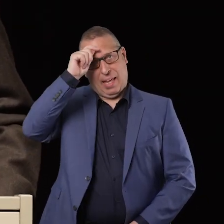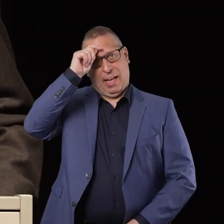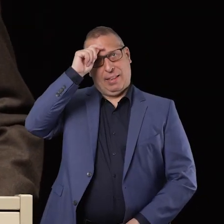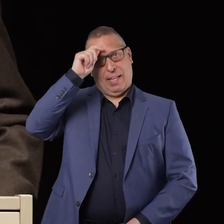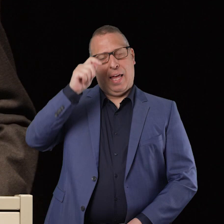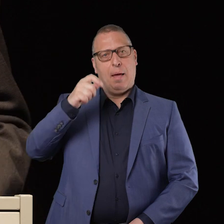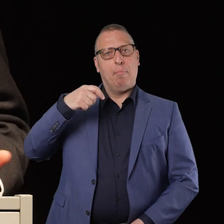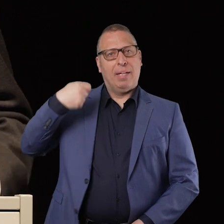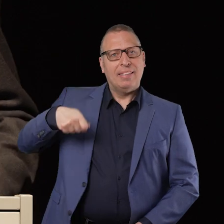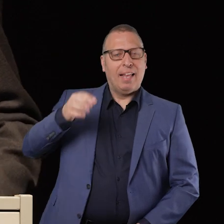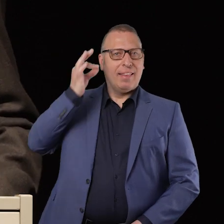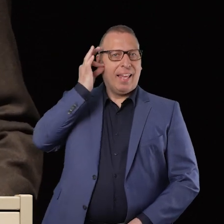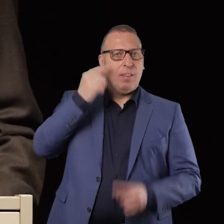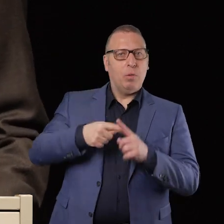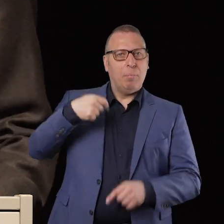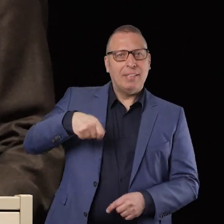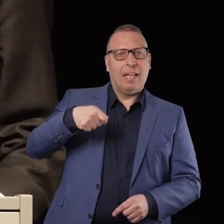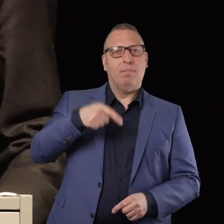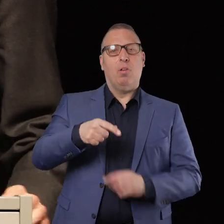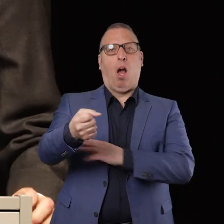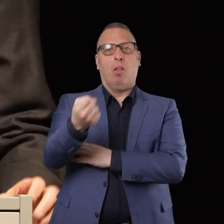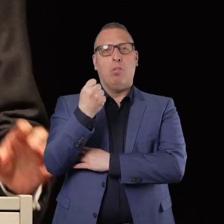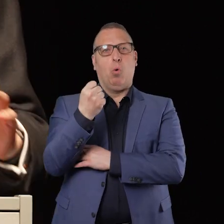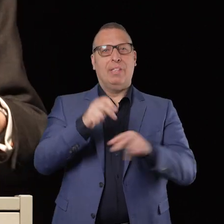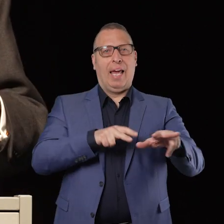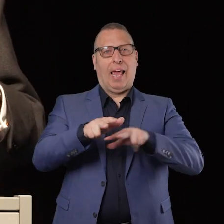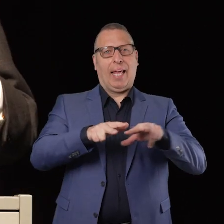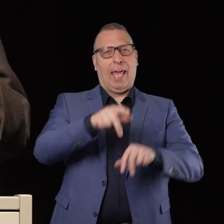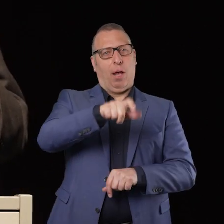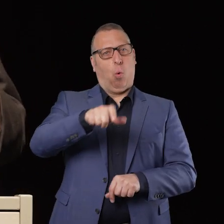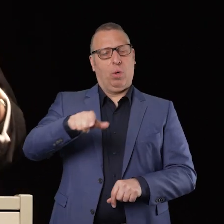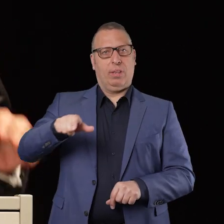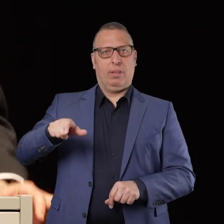sehr geehrte Präsidentinnen und Präsidenten der Kantonsregierungen,